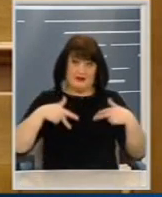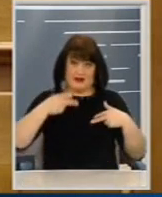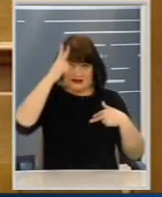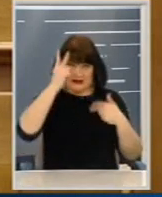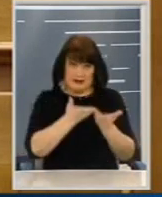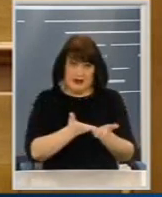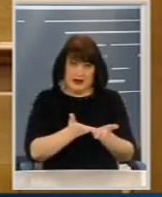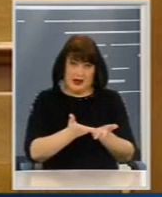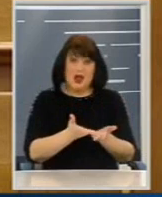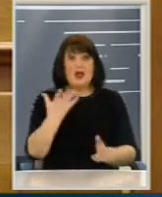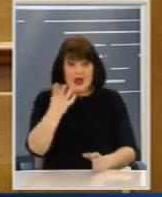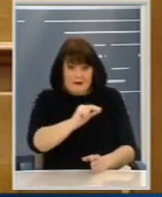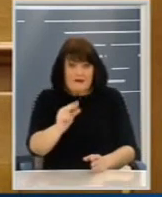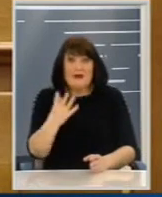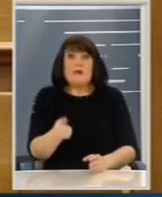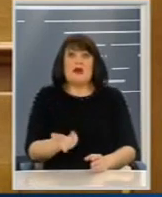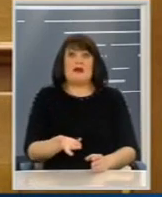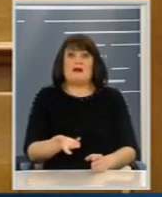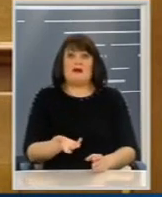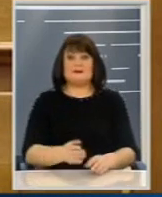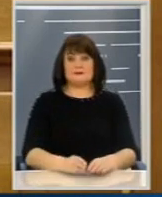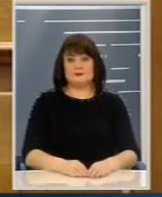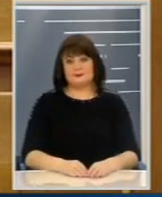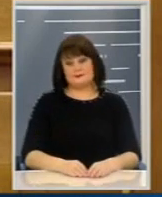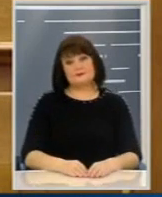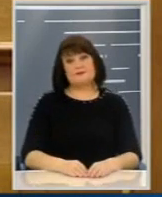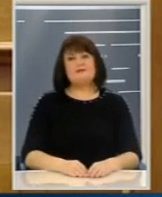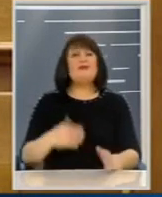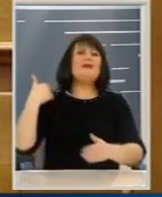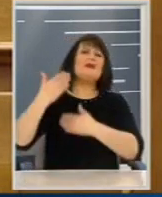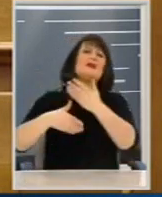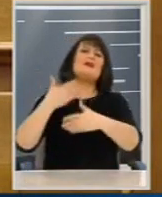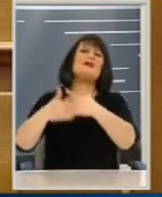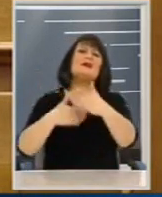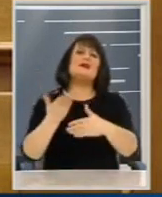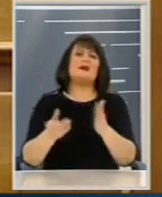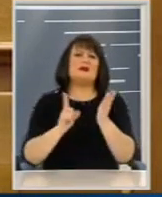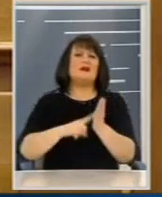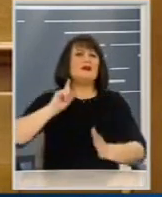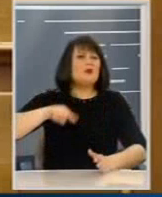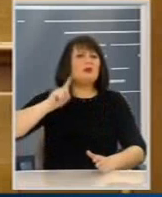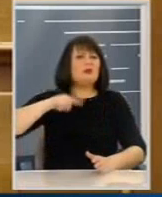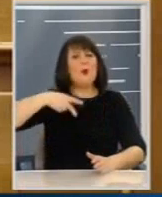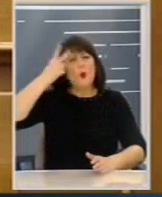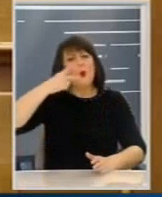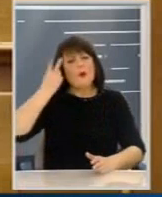Και η παραβατικότητα θα έλεγα επίσης ότι είναι φαινόμενο δεκαετιών και έχει συνέχεια